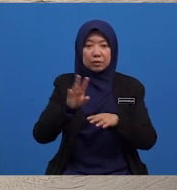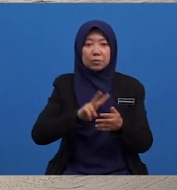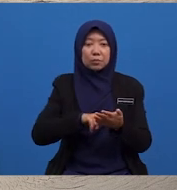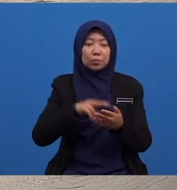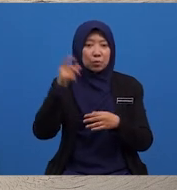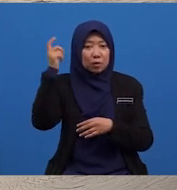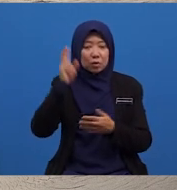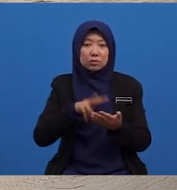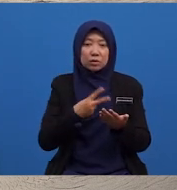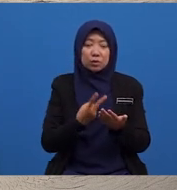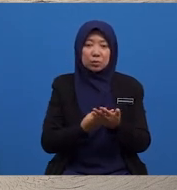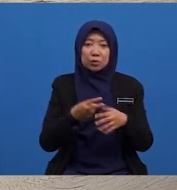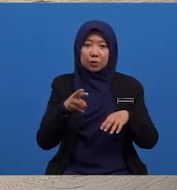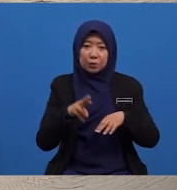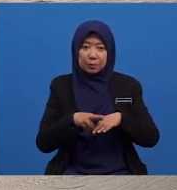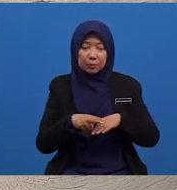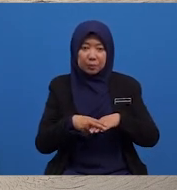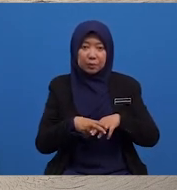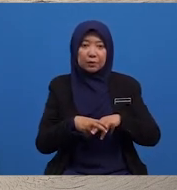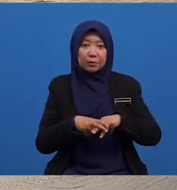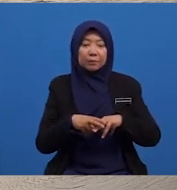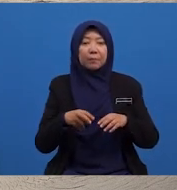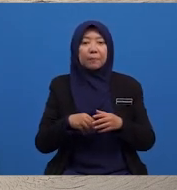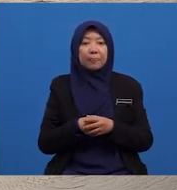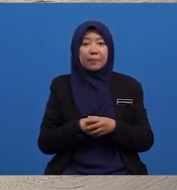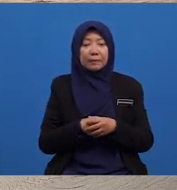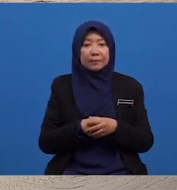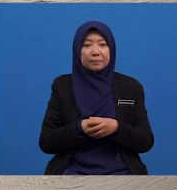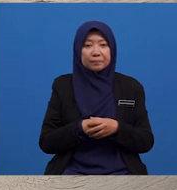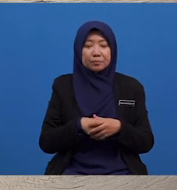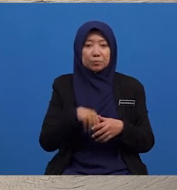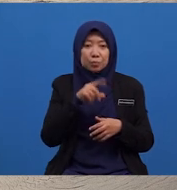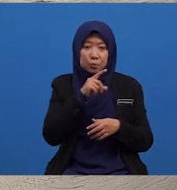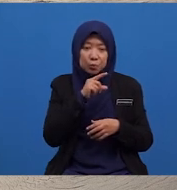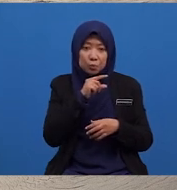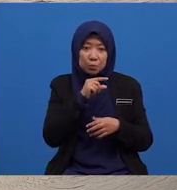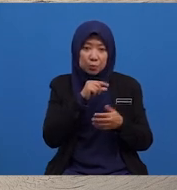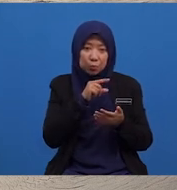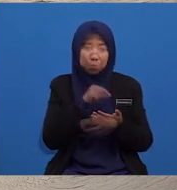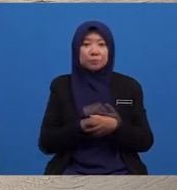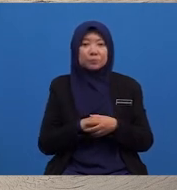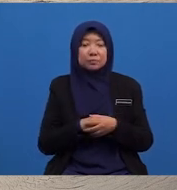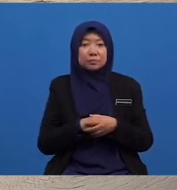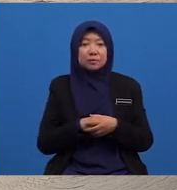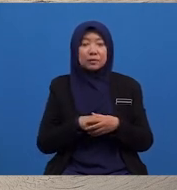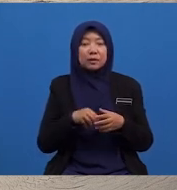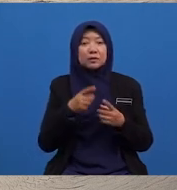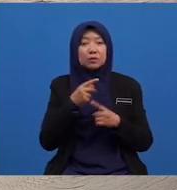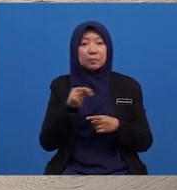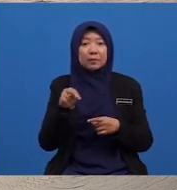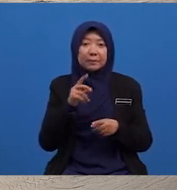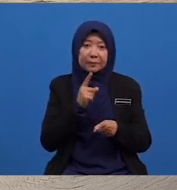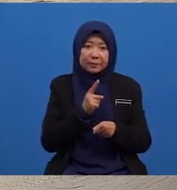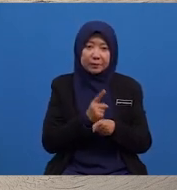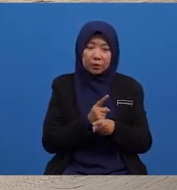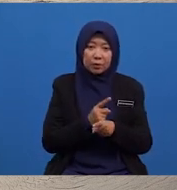murai dicabut ekor. Apakah jawapan yang tepat, murid-murid? Jawapan yang tepat ialah B.